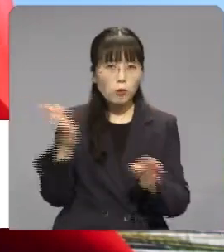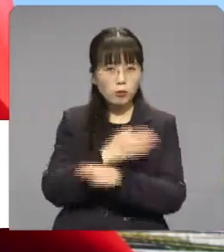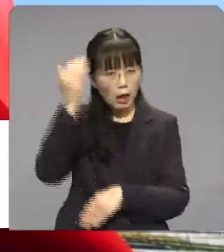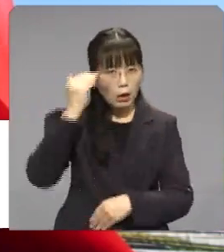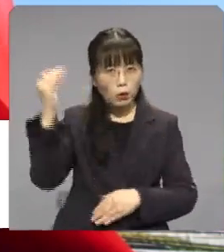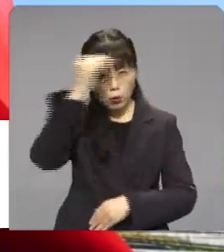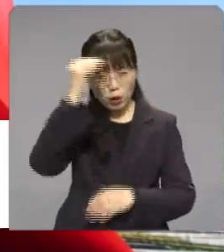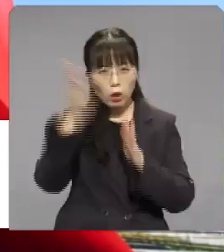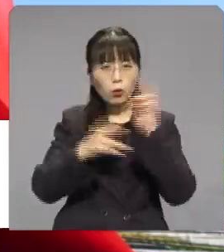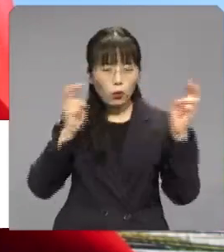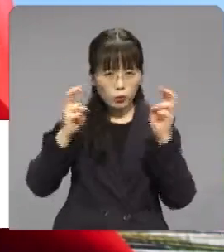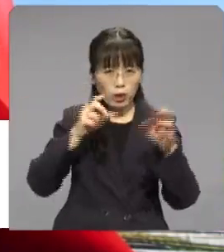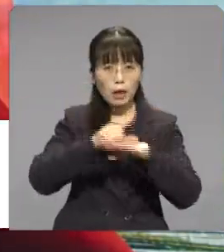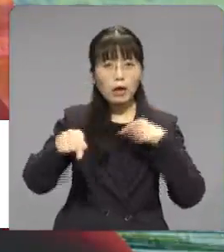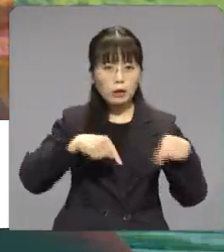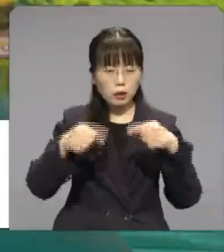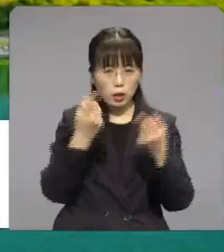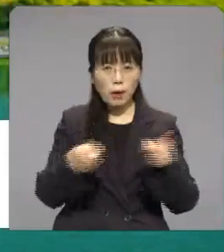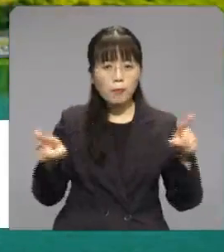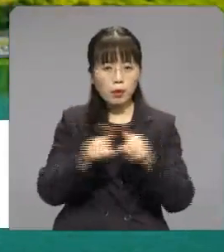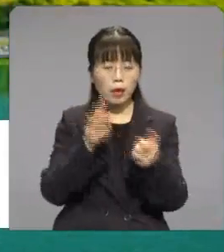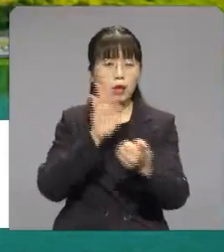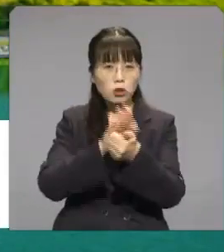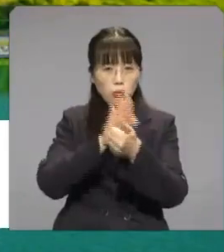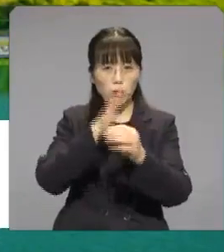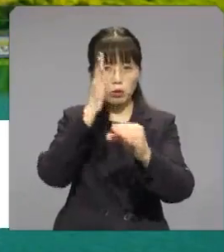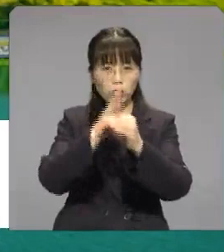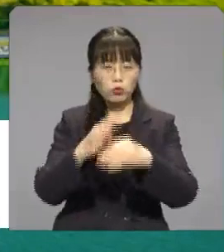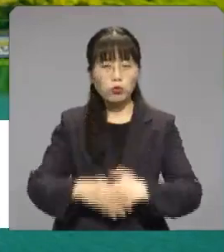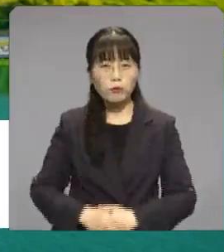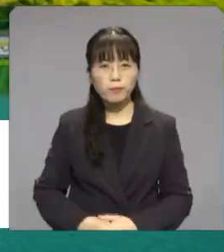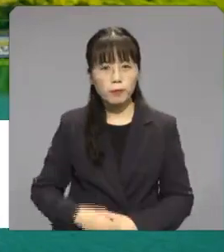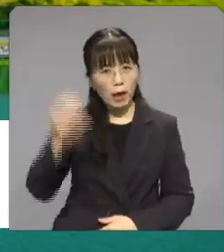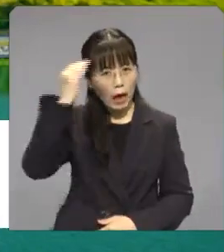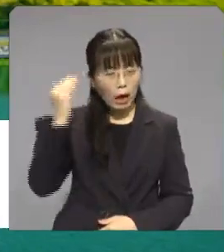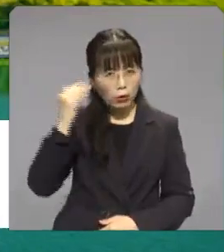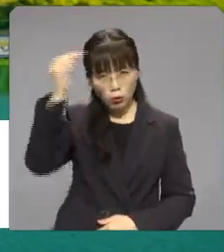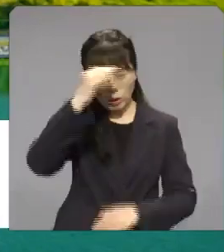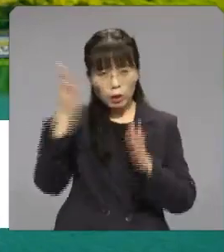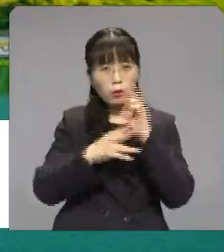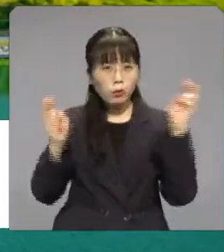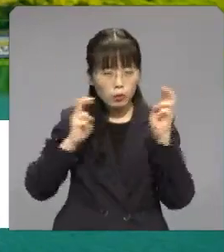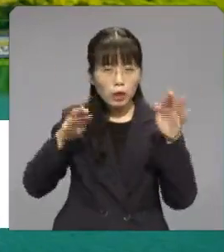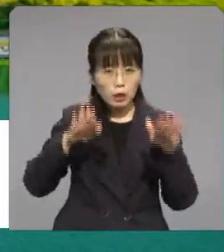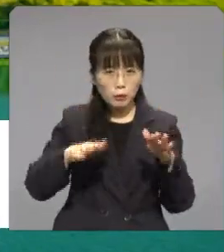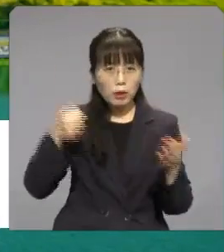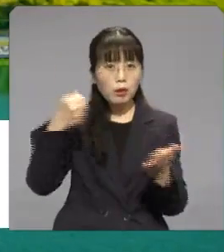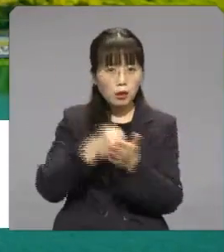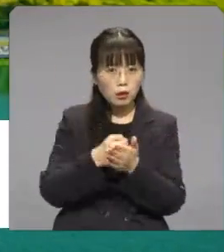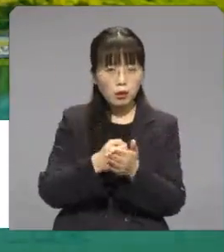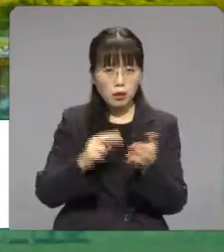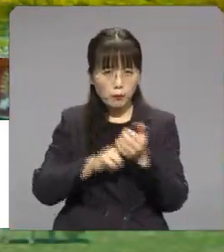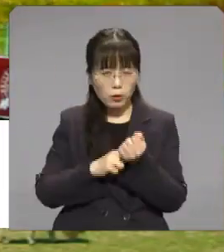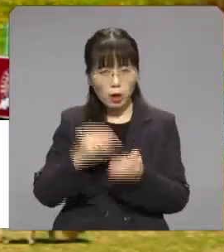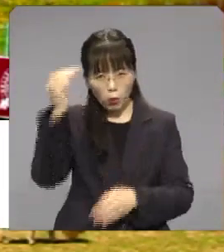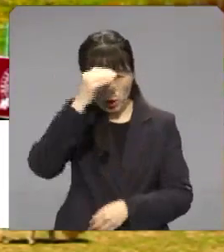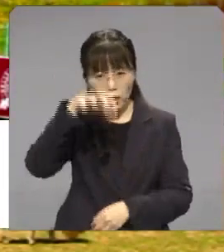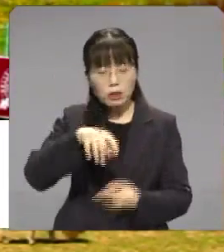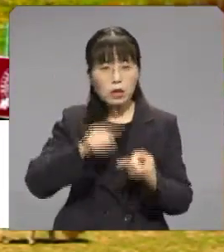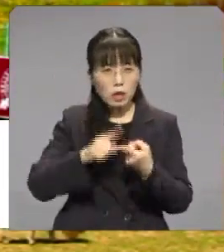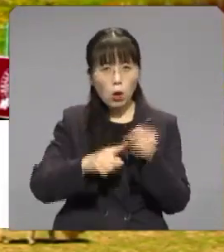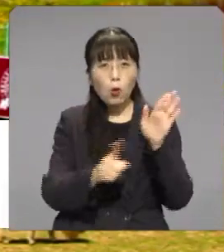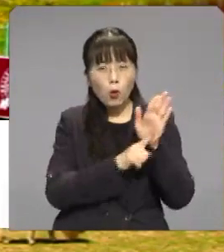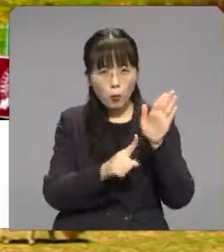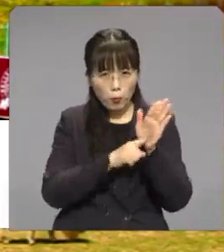한국관광공사와 각 지자체가 공동으로 지원하고 있습니다 한국 관광공사는 이번에 선정된 잠재 관광 에 대한